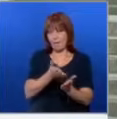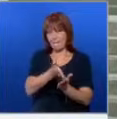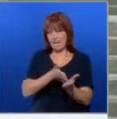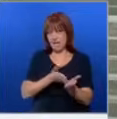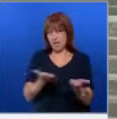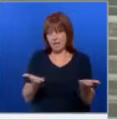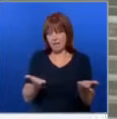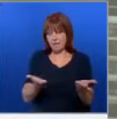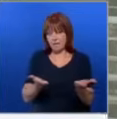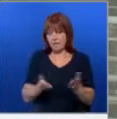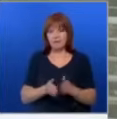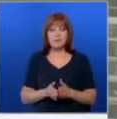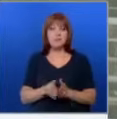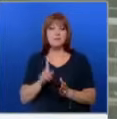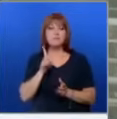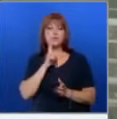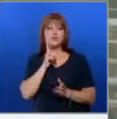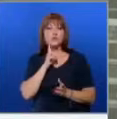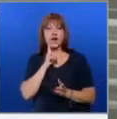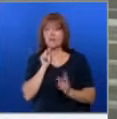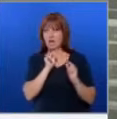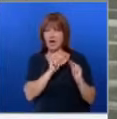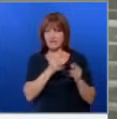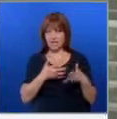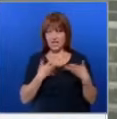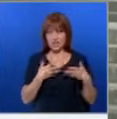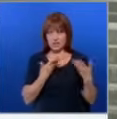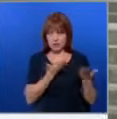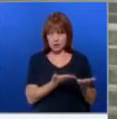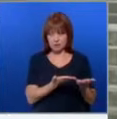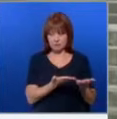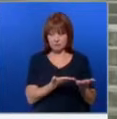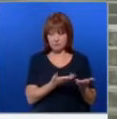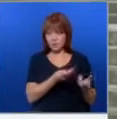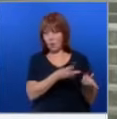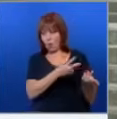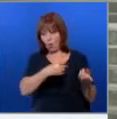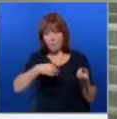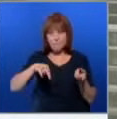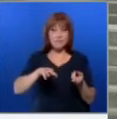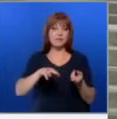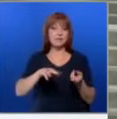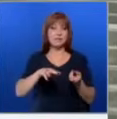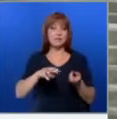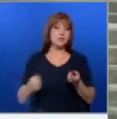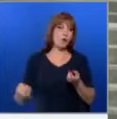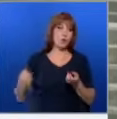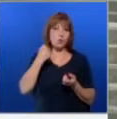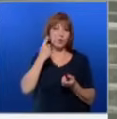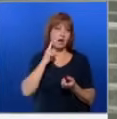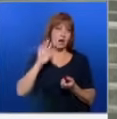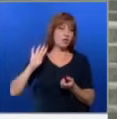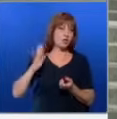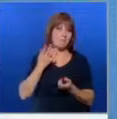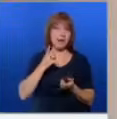нали. И човека, както му казвам, искаш ли, се обръща и със засилката ми удря един шамар.